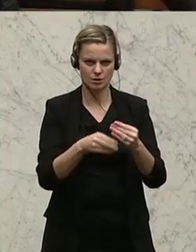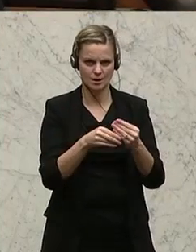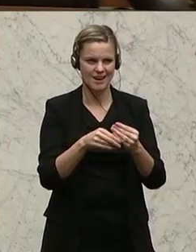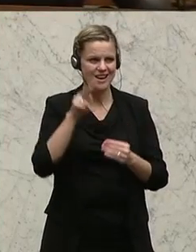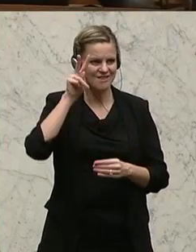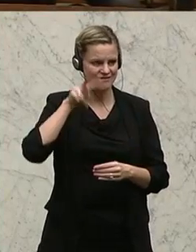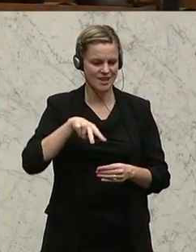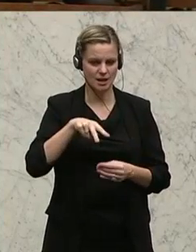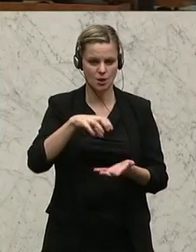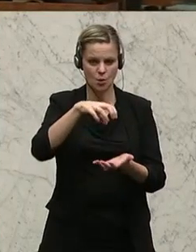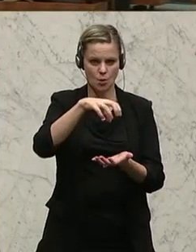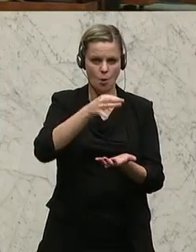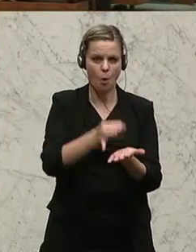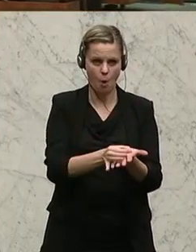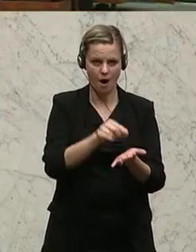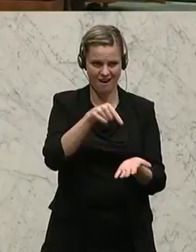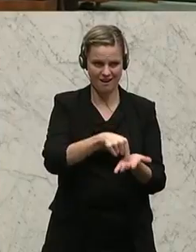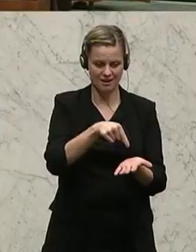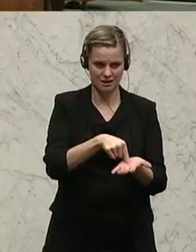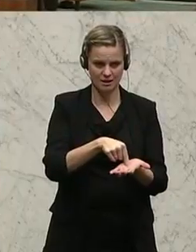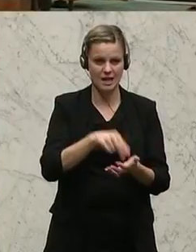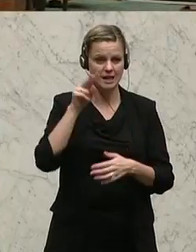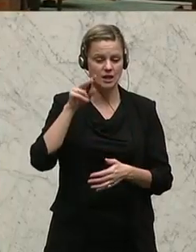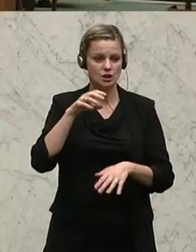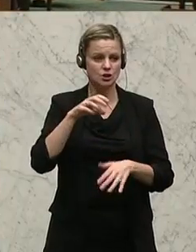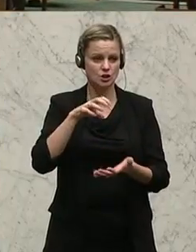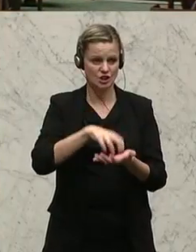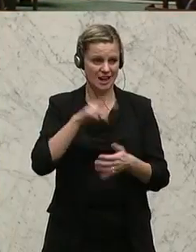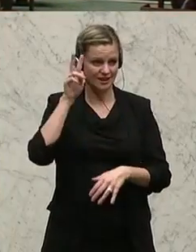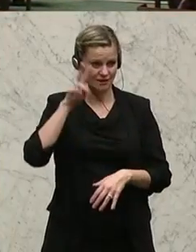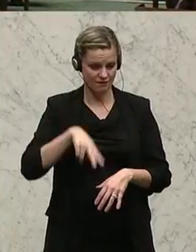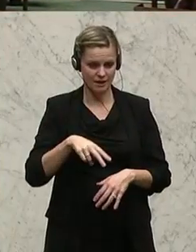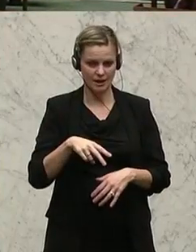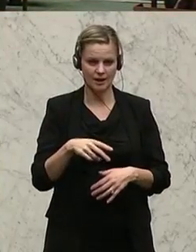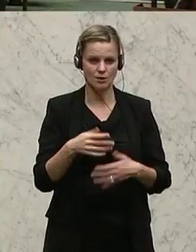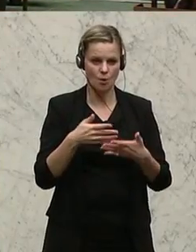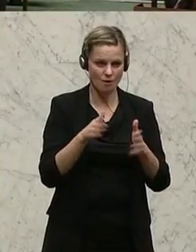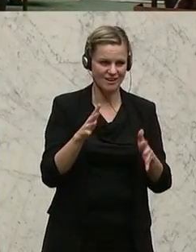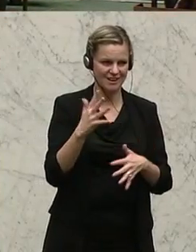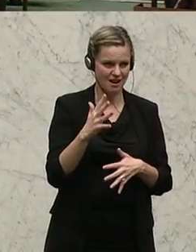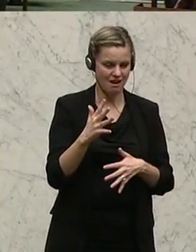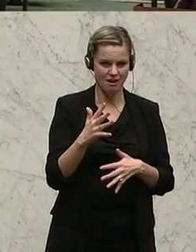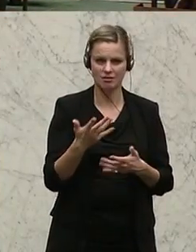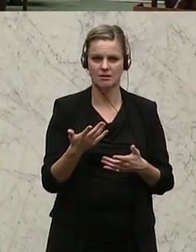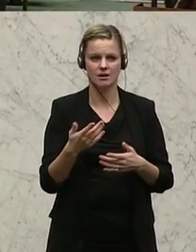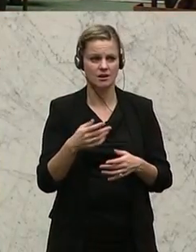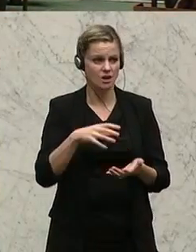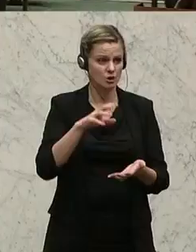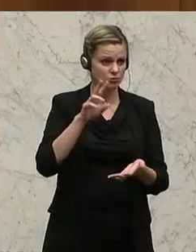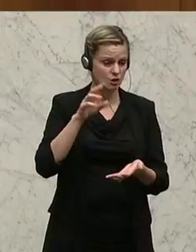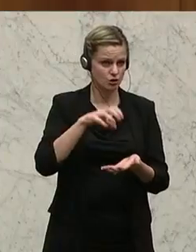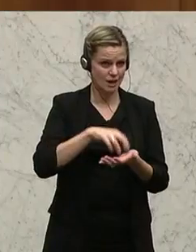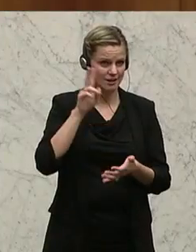Ort, wo das stattfindet. Die Stadt Wien, die öffentliche Hand, weder das Ministerium noch die Stadt Wien haben mit